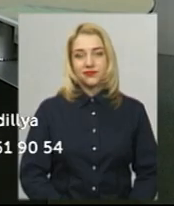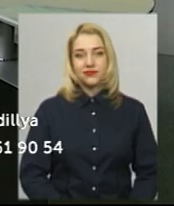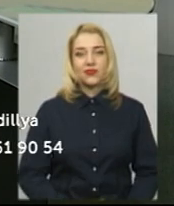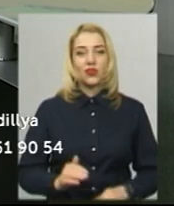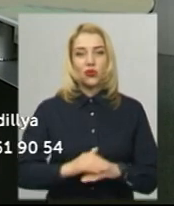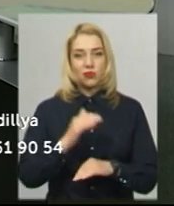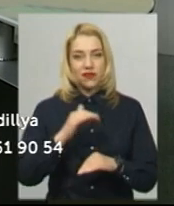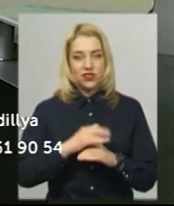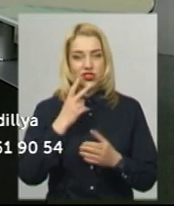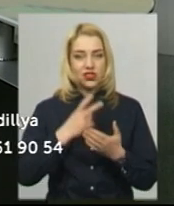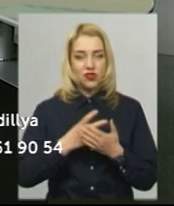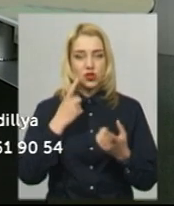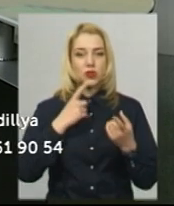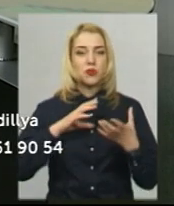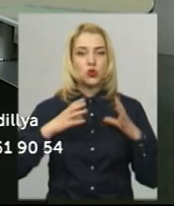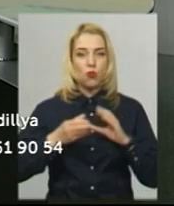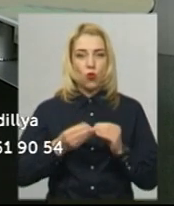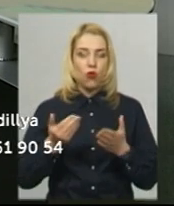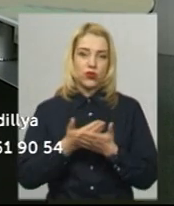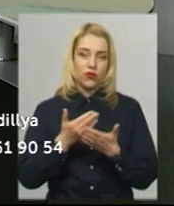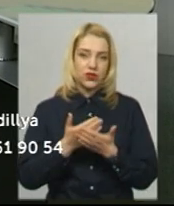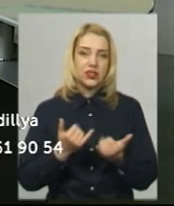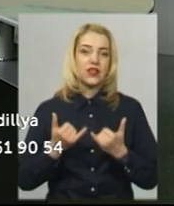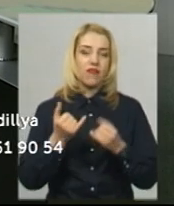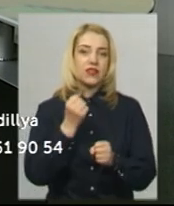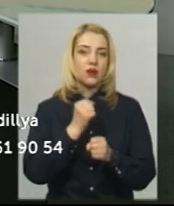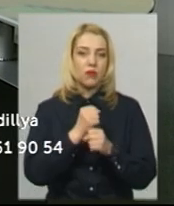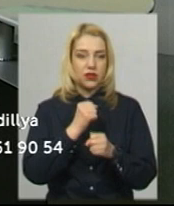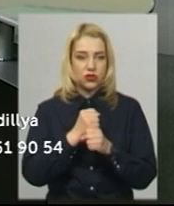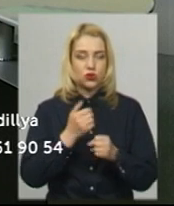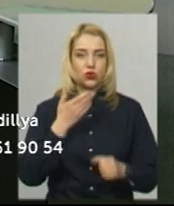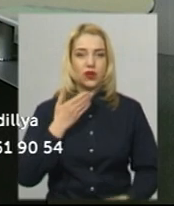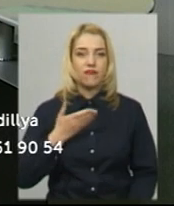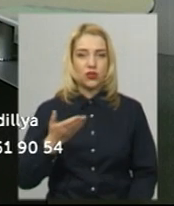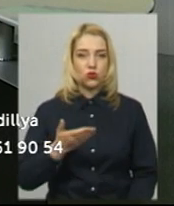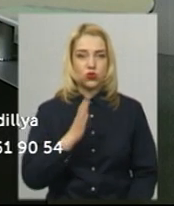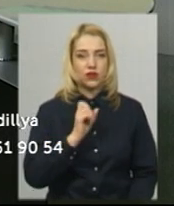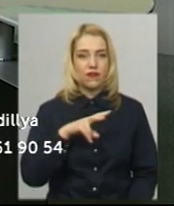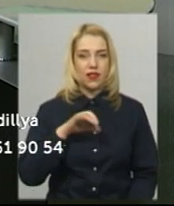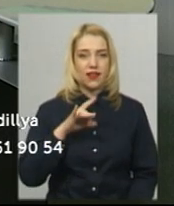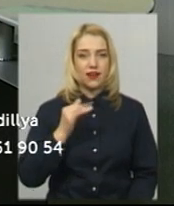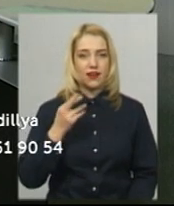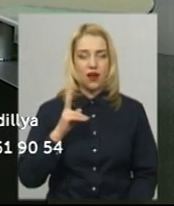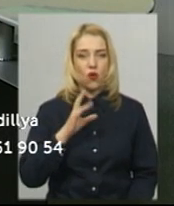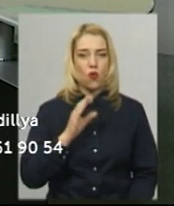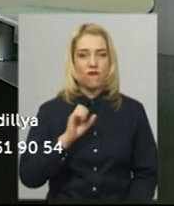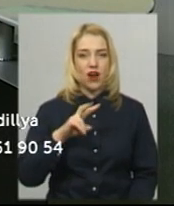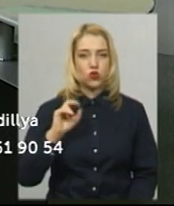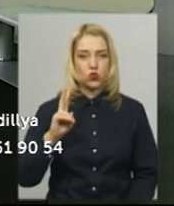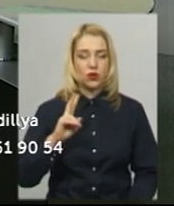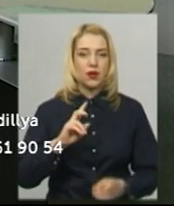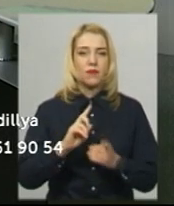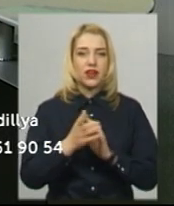Доброго вечора. Ви дивитесь підсумковий випуск новин. У студії для вас працює ведуча Валерія Ковальчук. На жестову мову перекладає